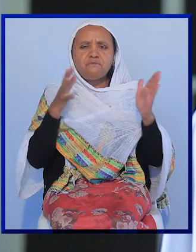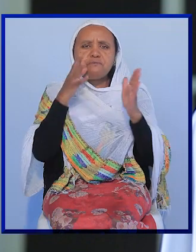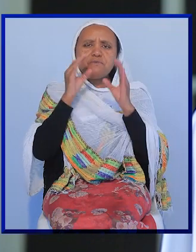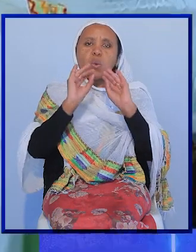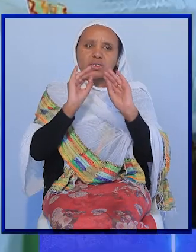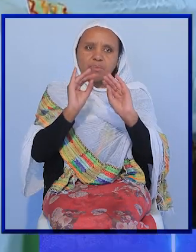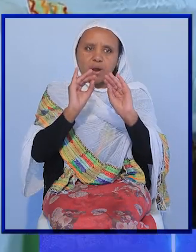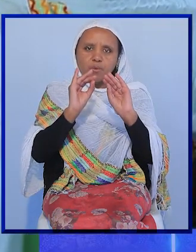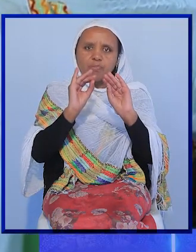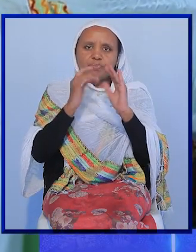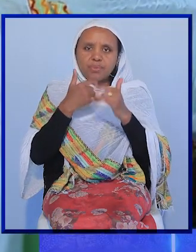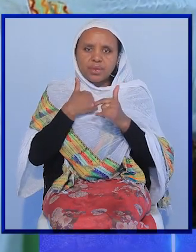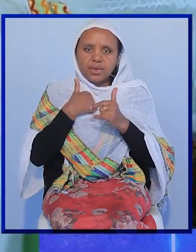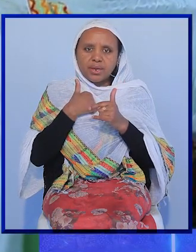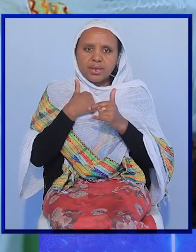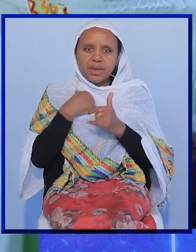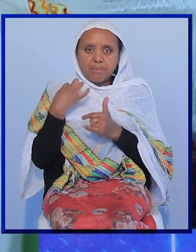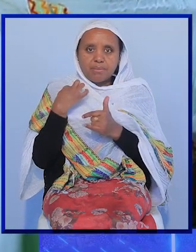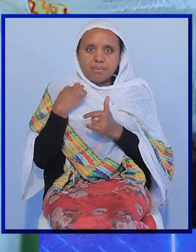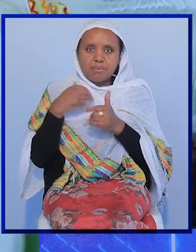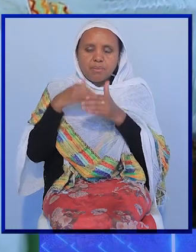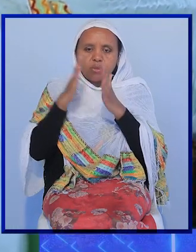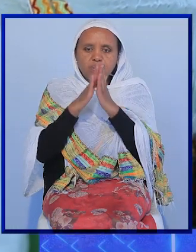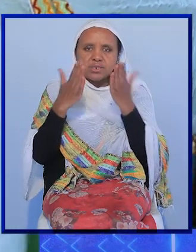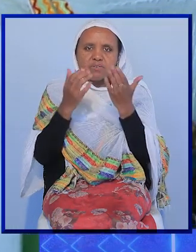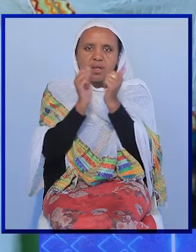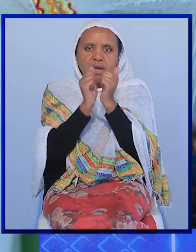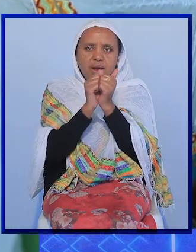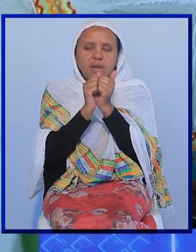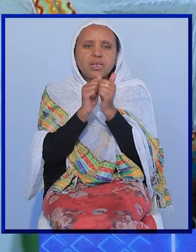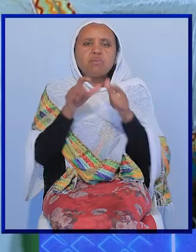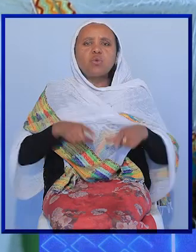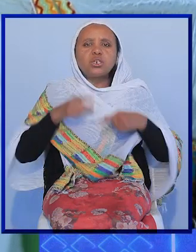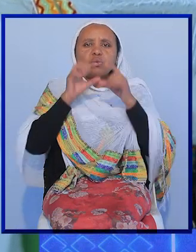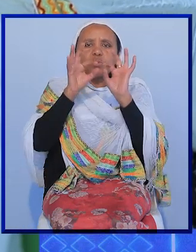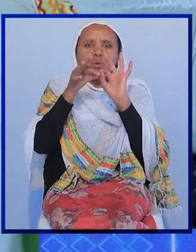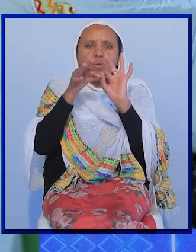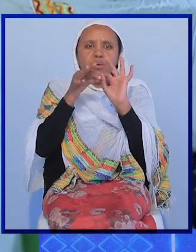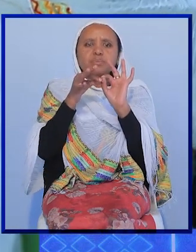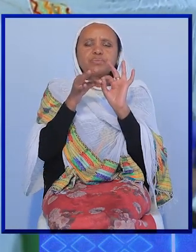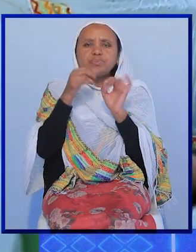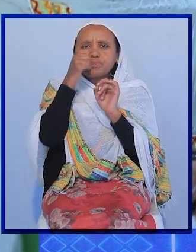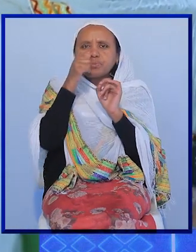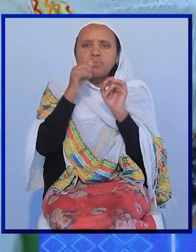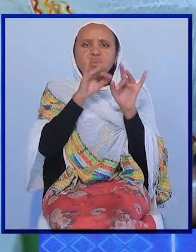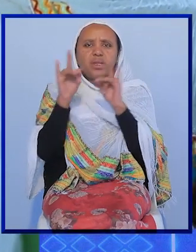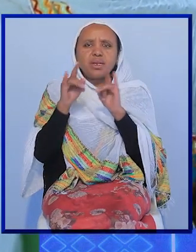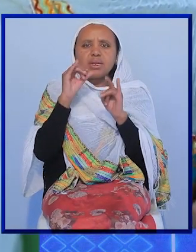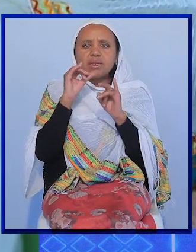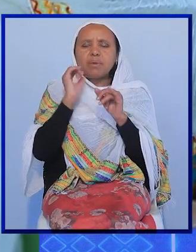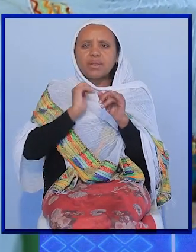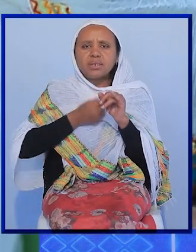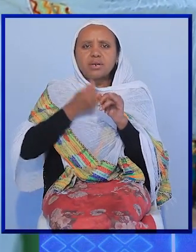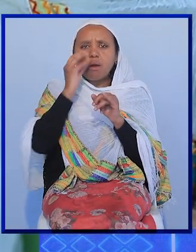ያስተምራሉ። በእውነት እንደው እኔ በግሌ በውጭ መጻሕፍት ውስጥ ያላገኘኋቸው ትርጓሜዎች በኢትዮጵያውያን ዘንድ እመቤታችንን አበባ